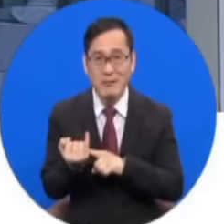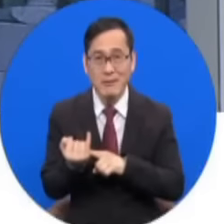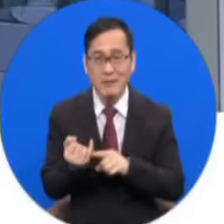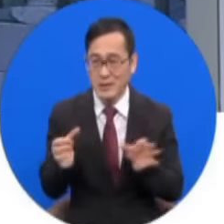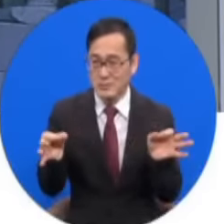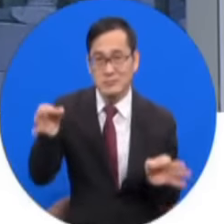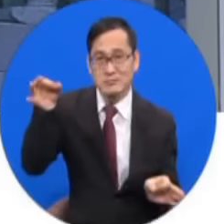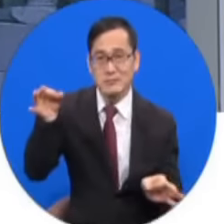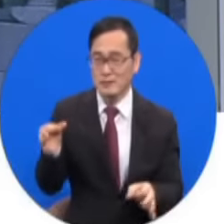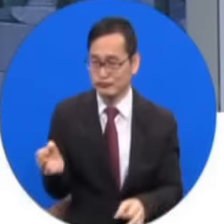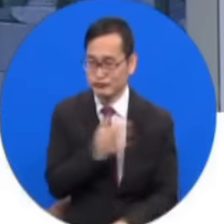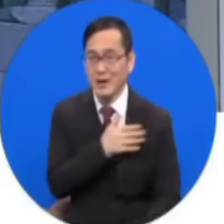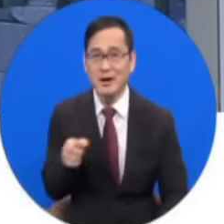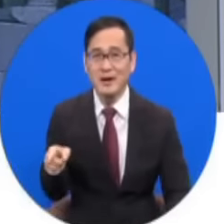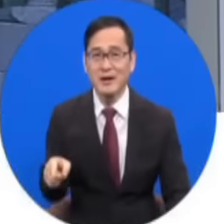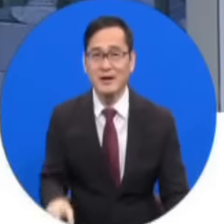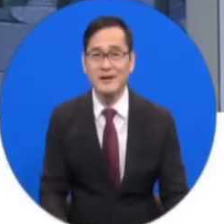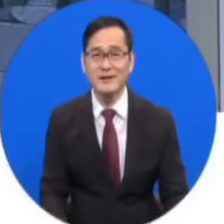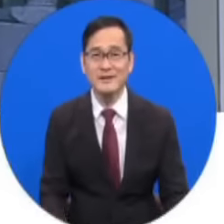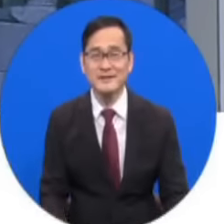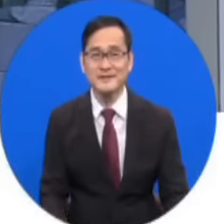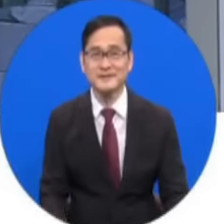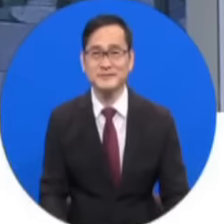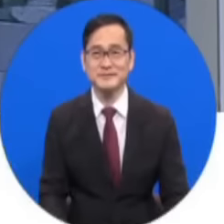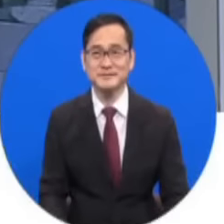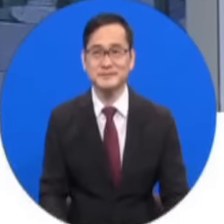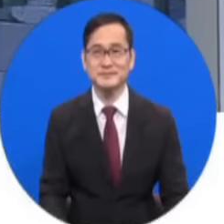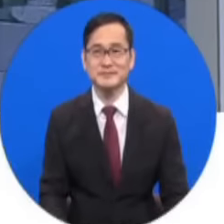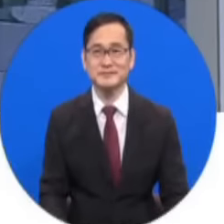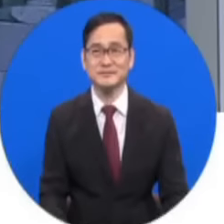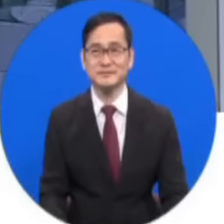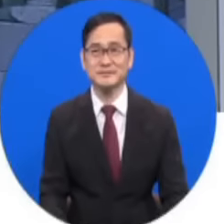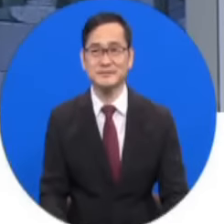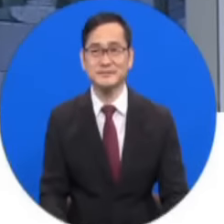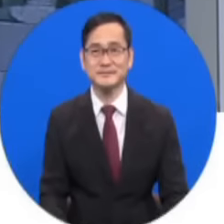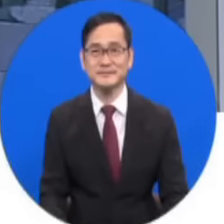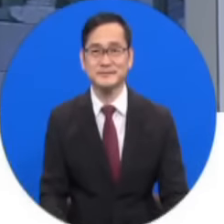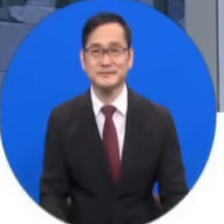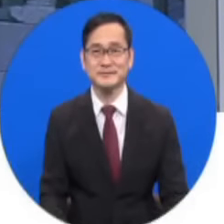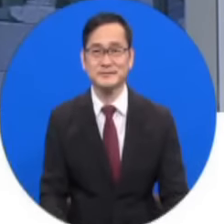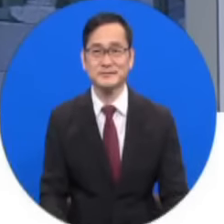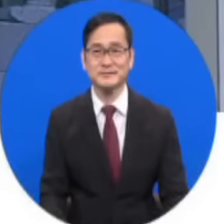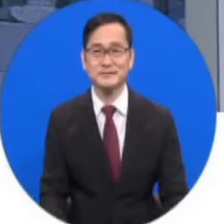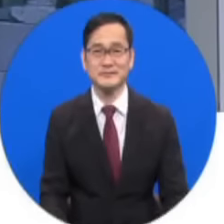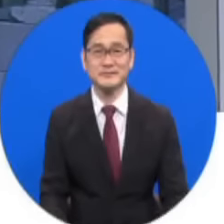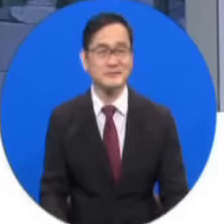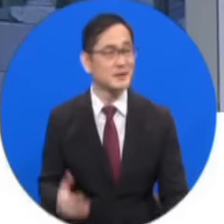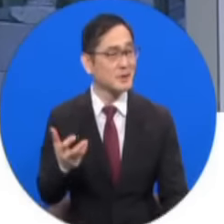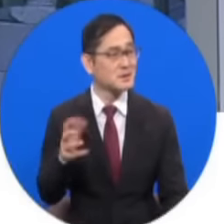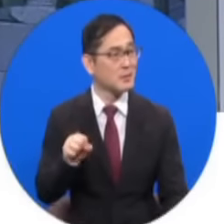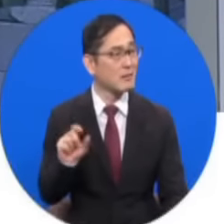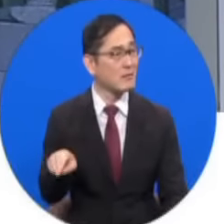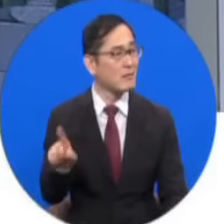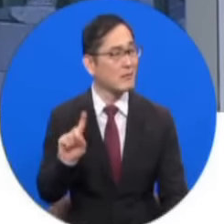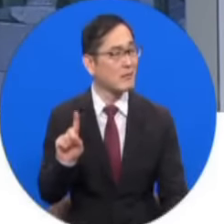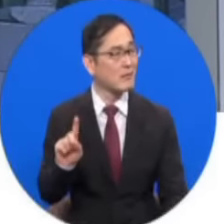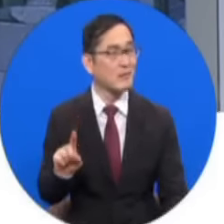시작을 해서 부인의 어떤 비서 역할을 했던 배모 씨가 자상이 지금 부동산만 80억 이잖아 현금예산 빼고 그럼